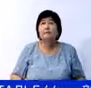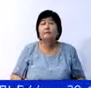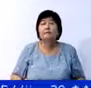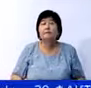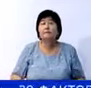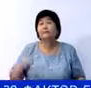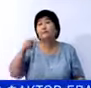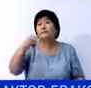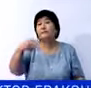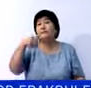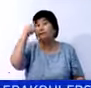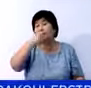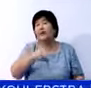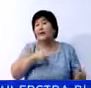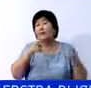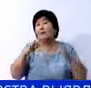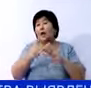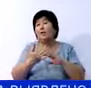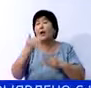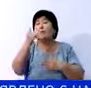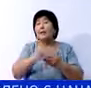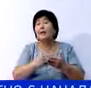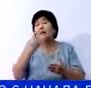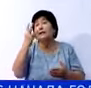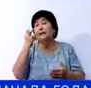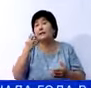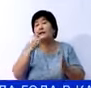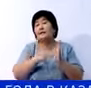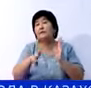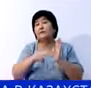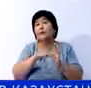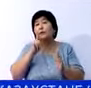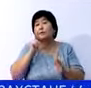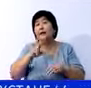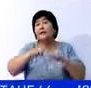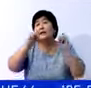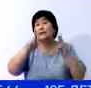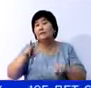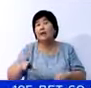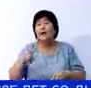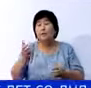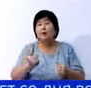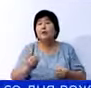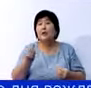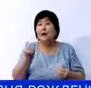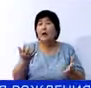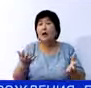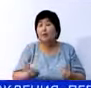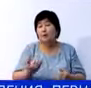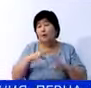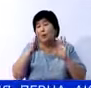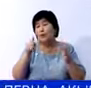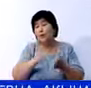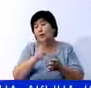В 2020 году прибывшие в АУЛы по программе 378 молодых специалистов получили подъемные в общей